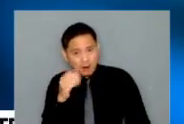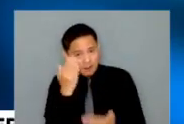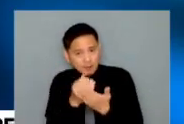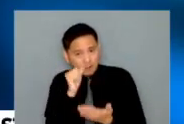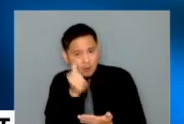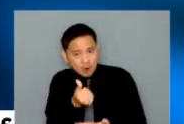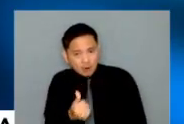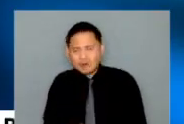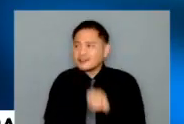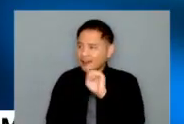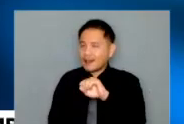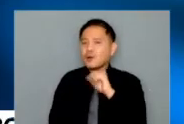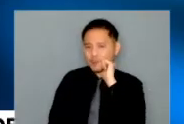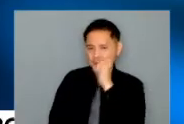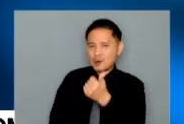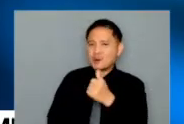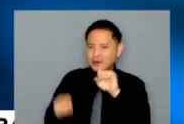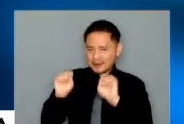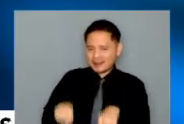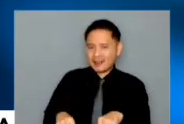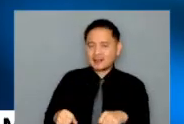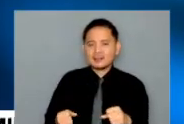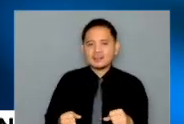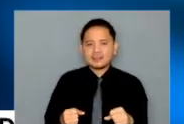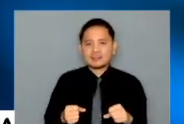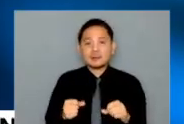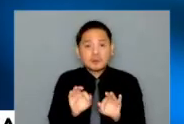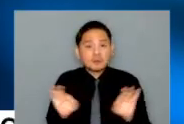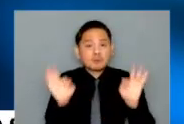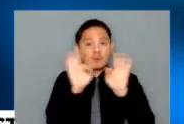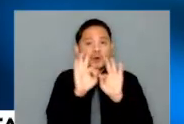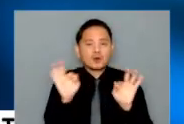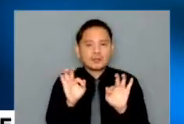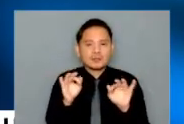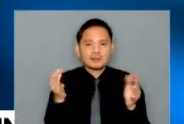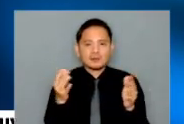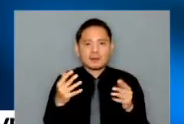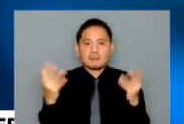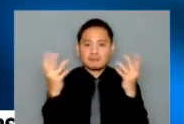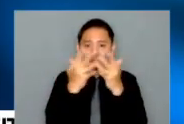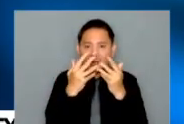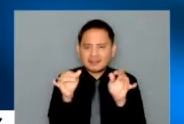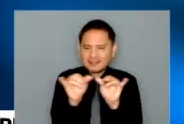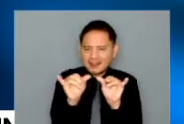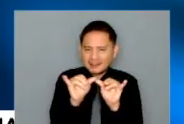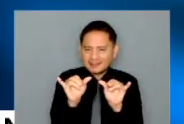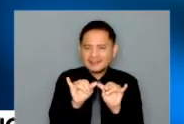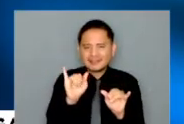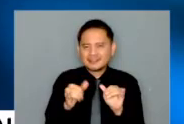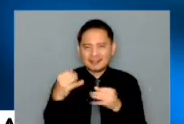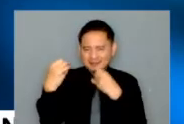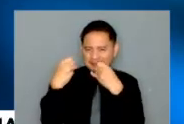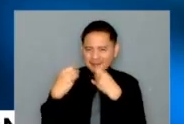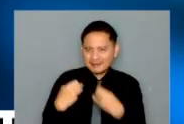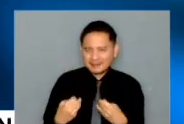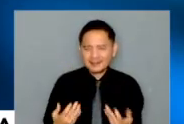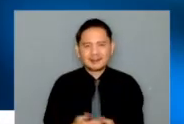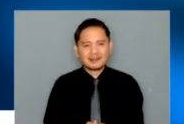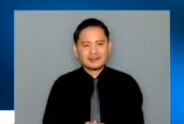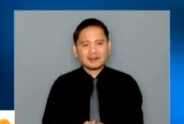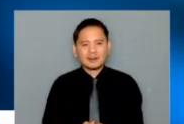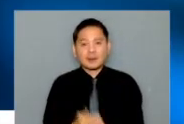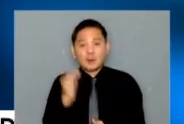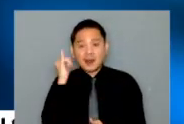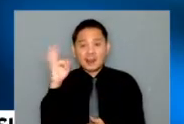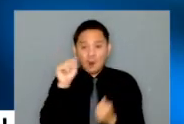po... na kaya yung volume. Kakayanin po yung dami ng tao. Ano so, nangyayari? Ayun po. Kaya, kasi gusto na tikman lahat. Oh,